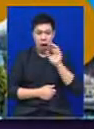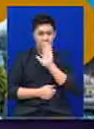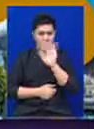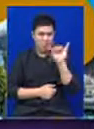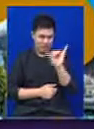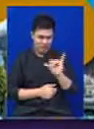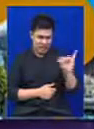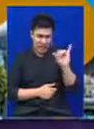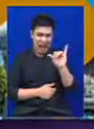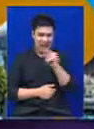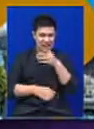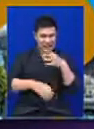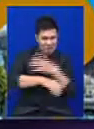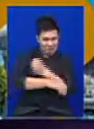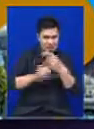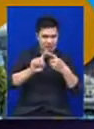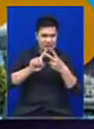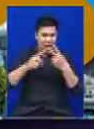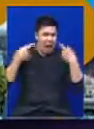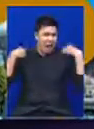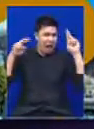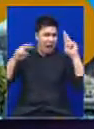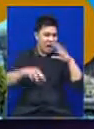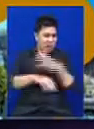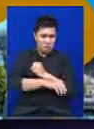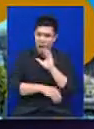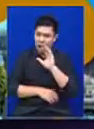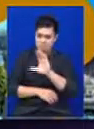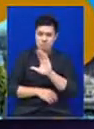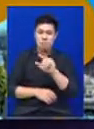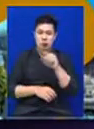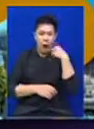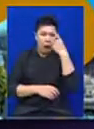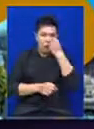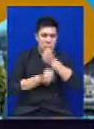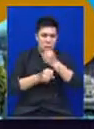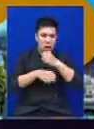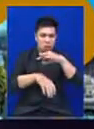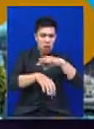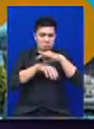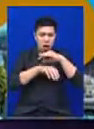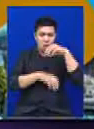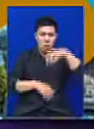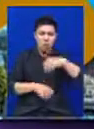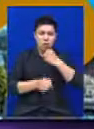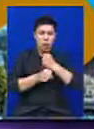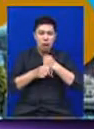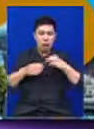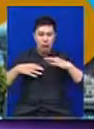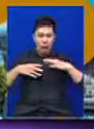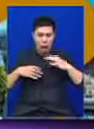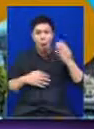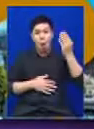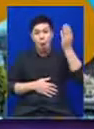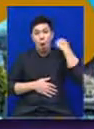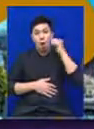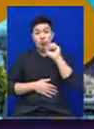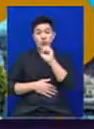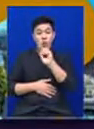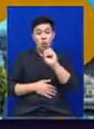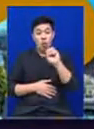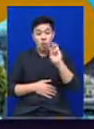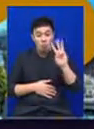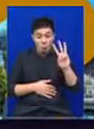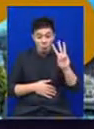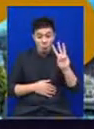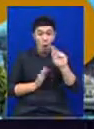าตินักการเมืองข้าราชการการเมืองรวมทั้งผู้ที่ดำรงตำแหน่งในองค์กรอิสระและผู้ที่เคยดำรงตำแหน่งสว.ต